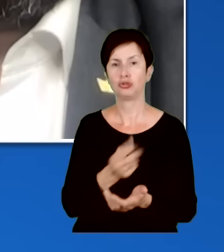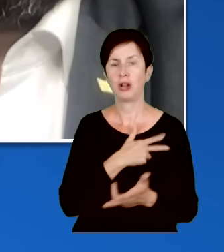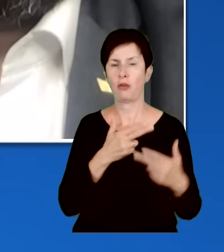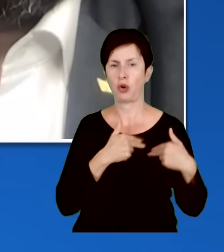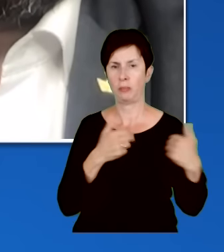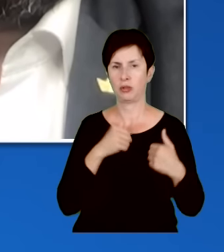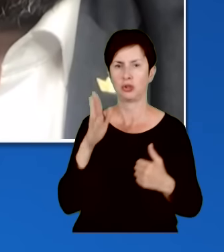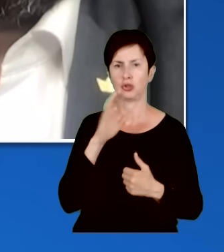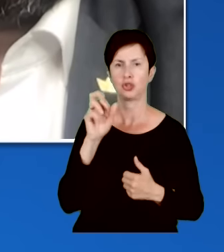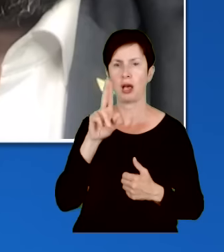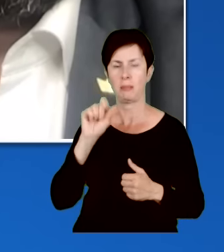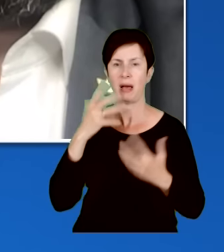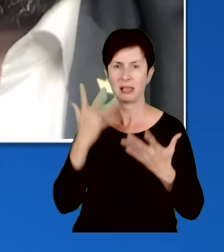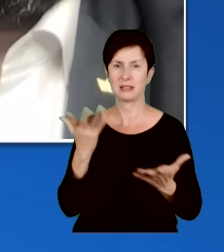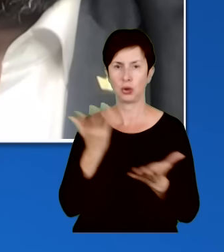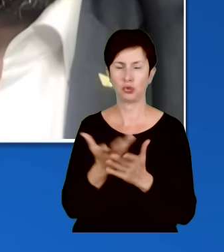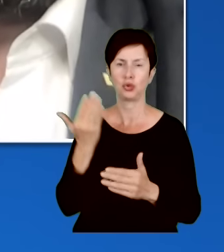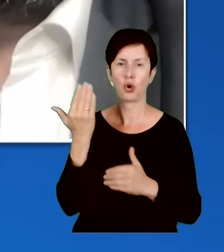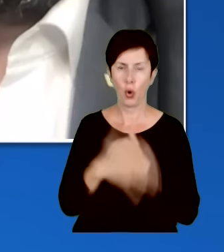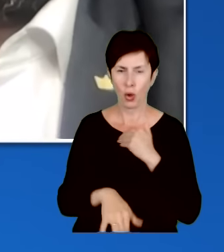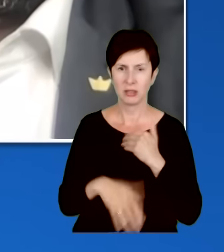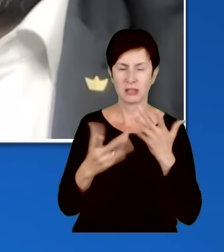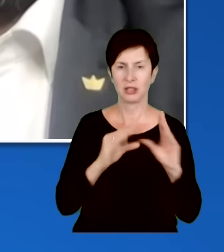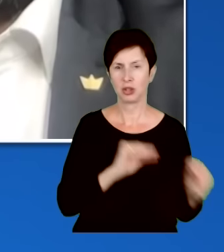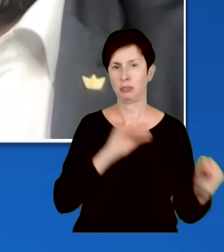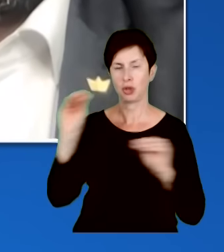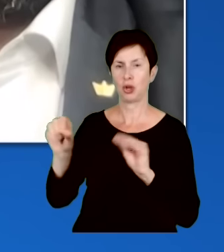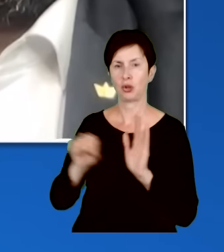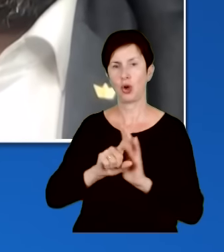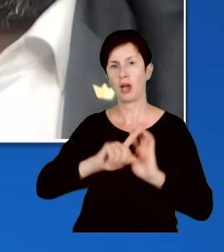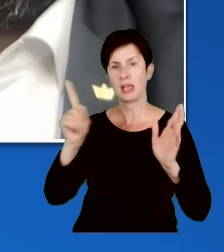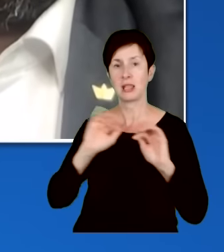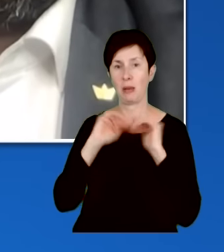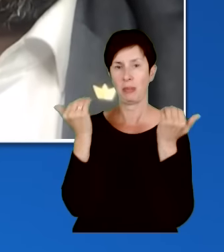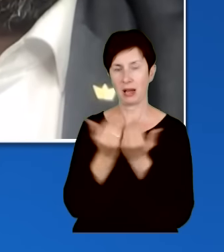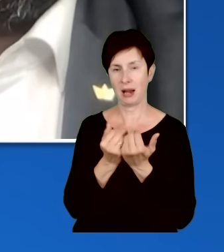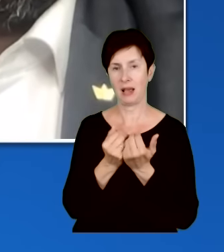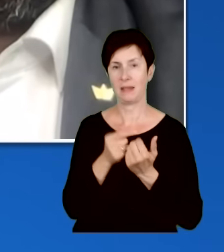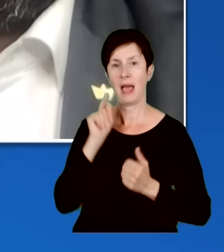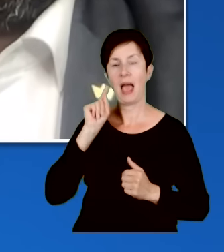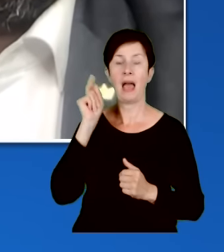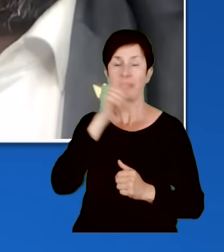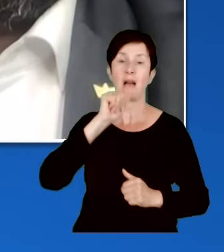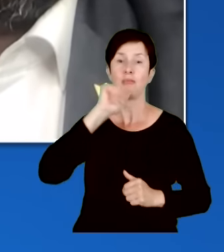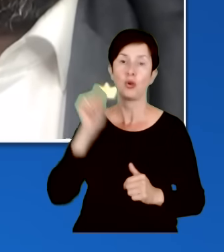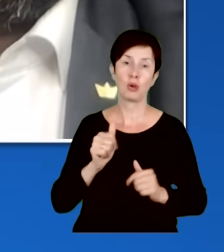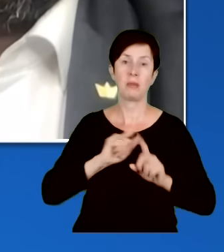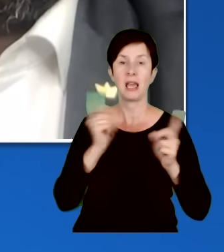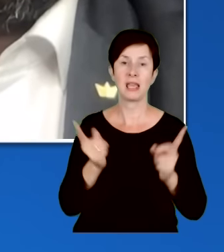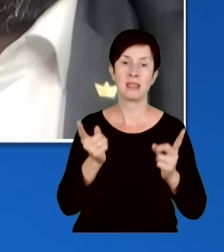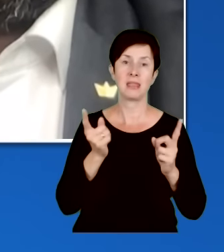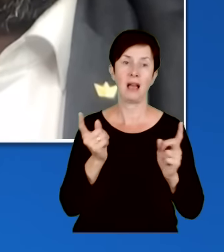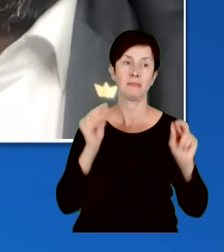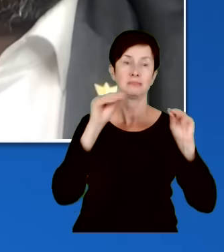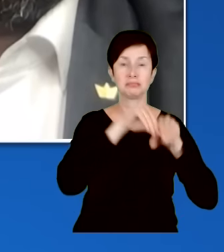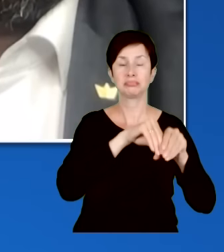chciał już ją opuścić i przenieść się do zupełnie innego parlamentu a tam być może zasiąść w zupełnie innej komisji No to